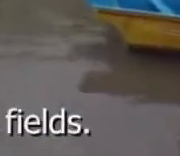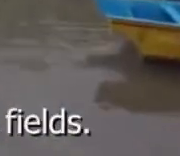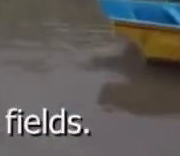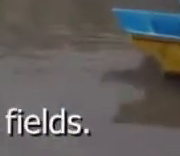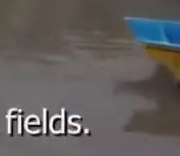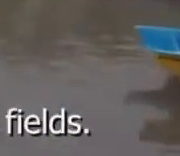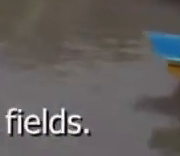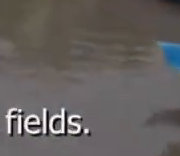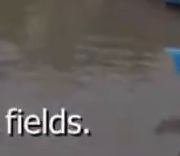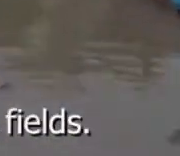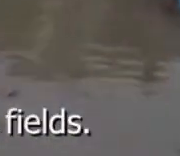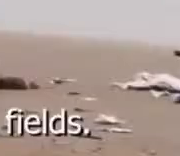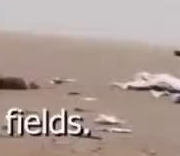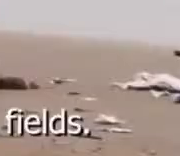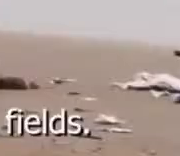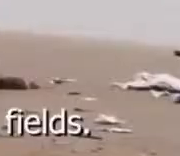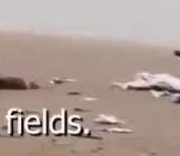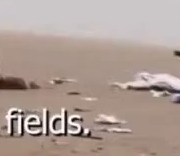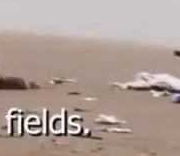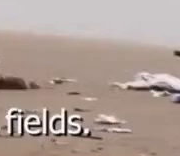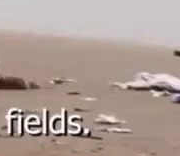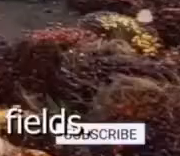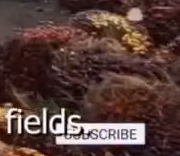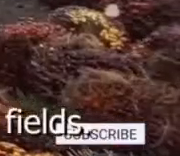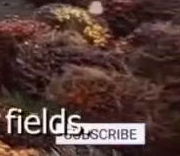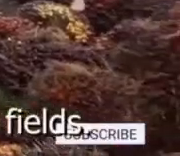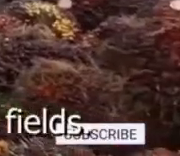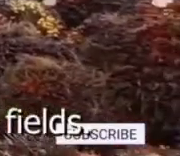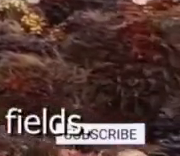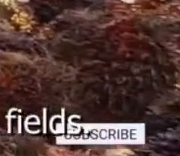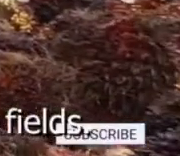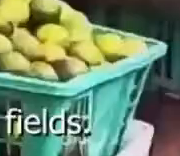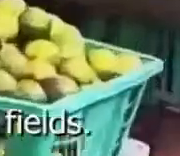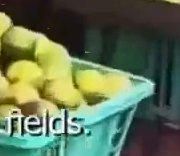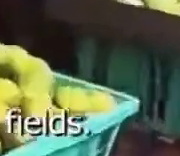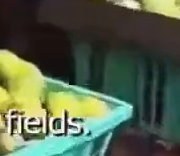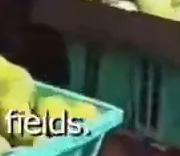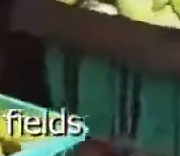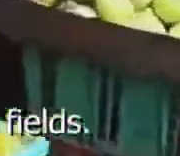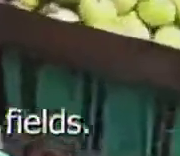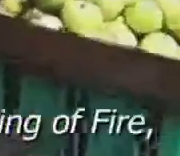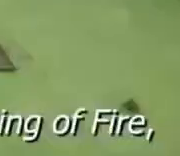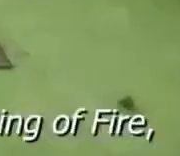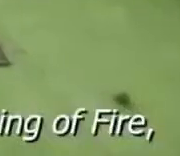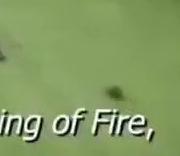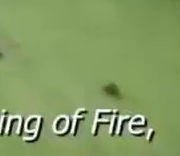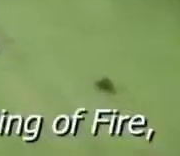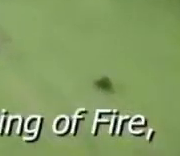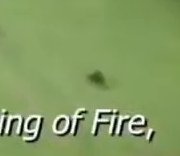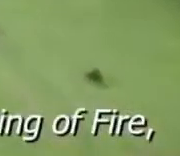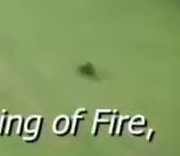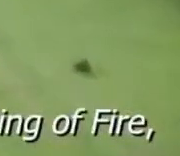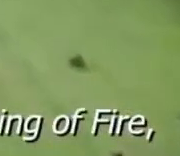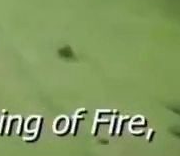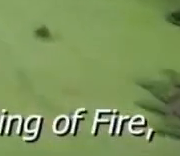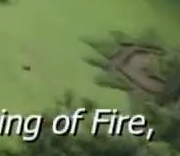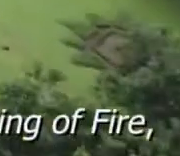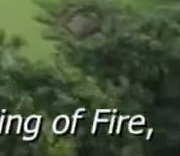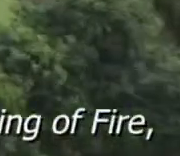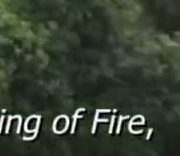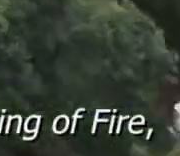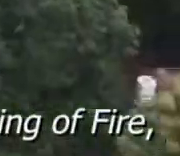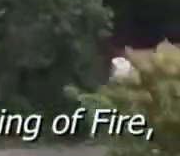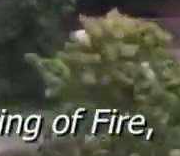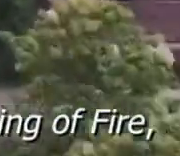timur menjadikan Indonesia sebagai negara tropis yang sangat potensial di berbagai bidang, sekaligus meletakkan